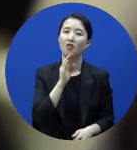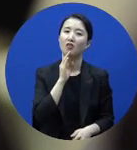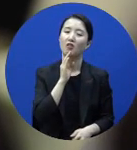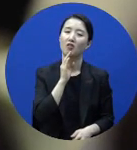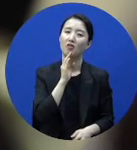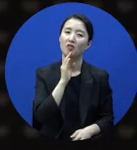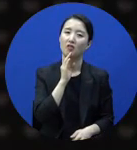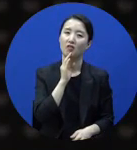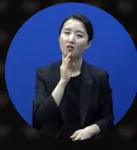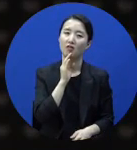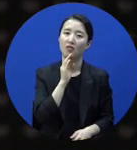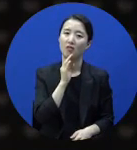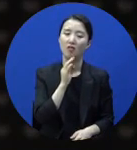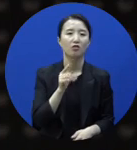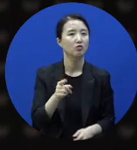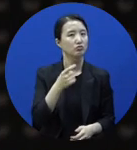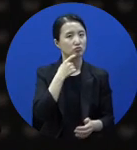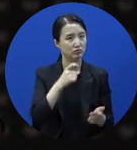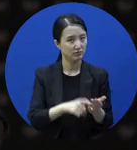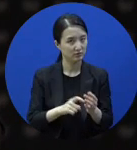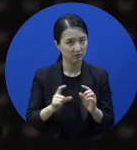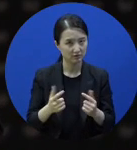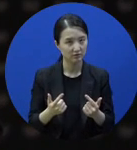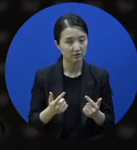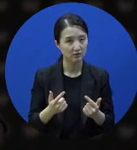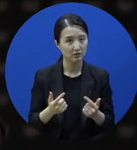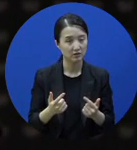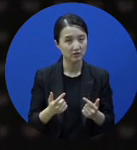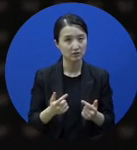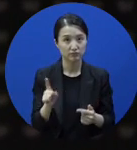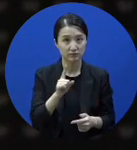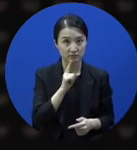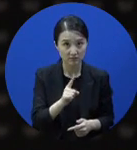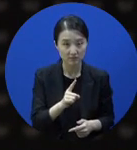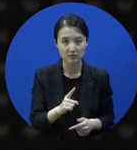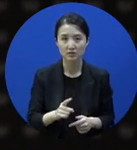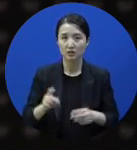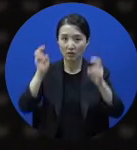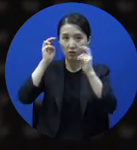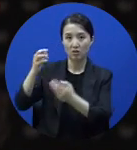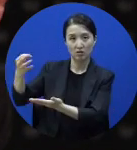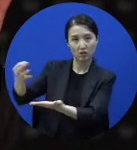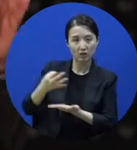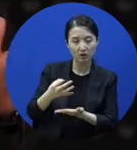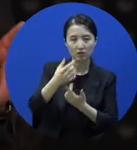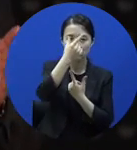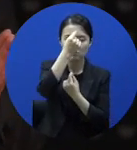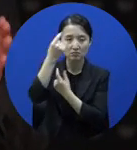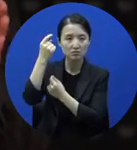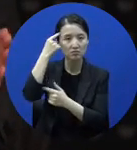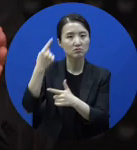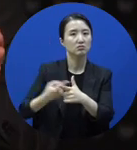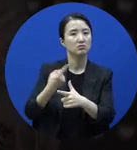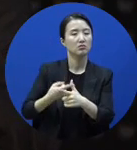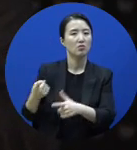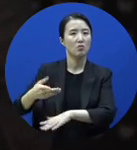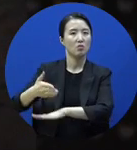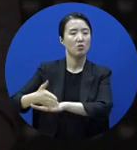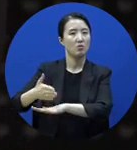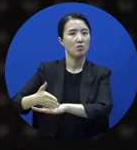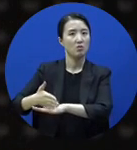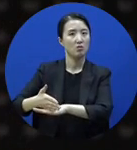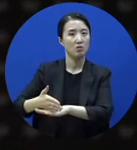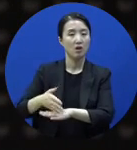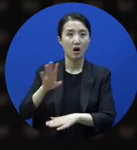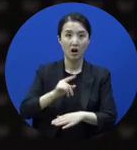나오니까 돈을 벌어야 되는 거예요. 매달 동일한 월급을 갖다 줄 수 있을 만큼 수입이 고르지 않을 때가 상당히 많은데, 그럴